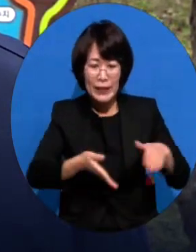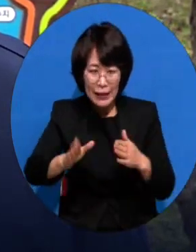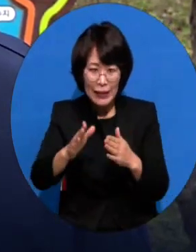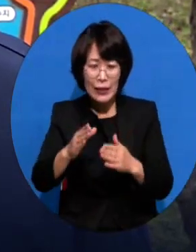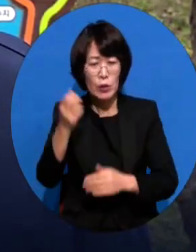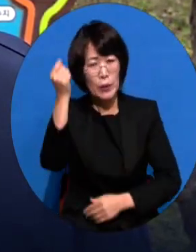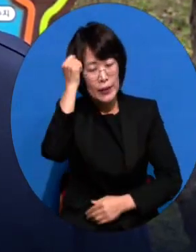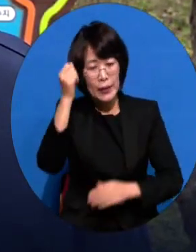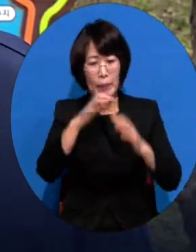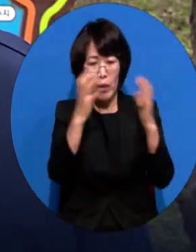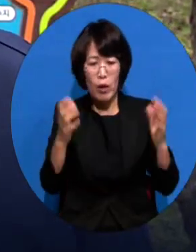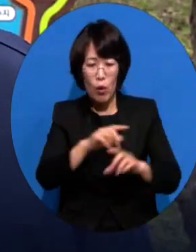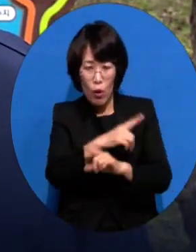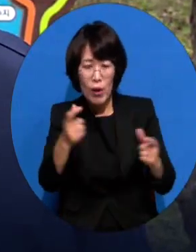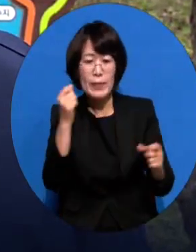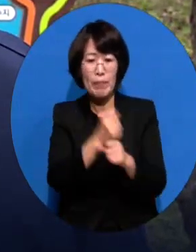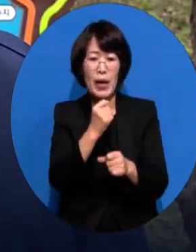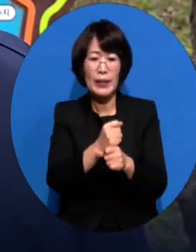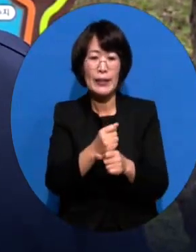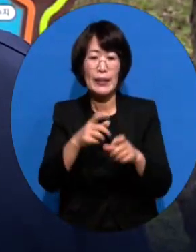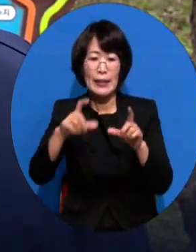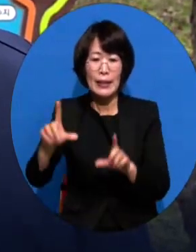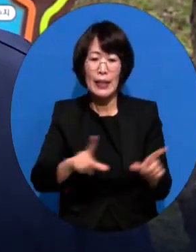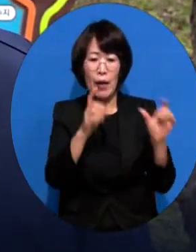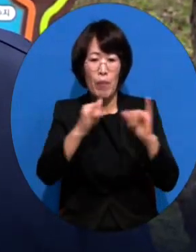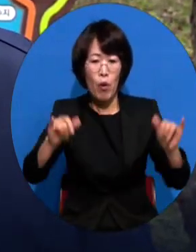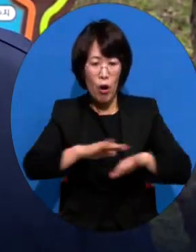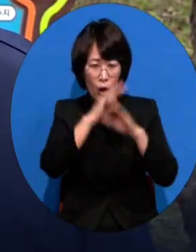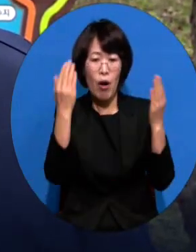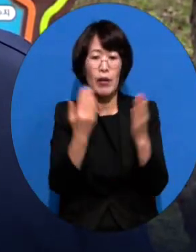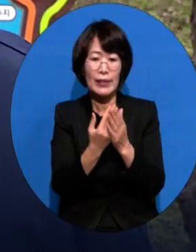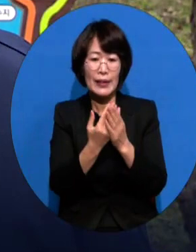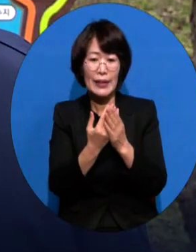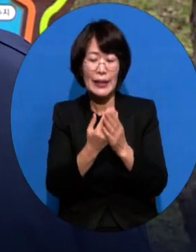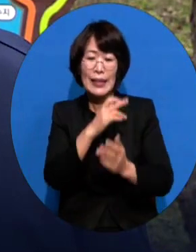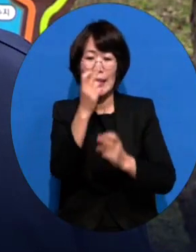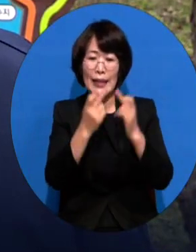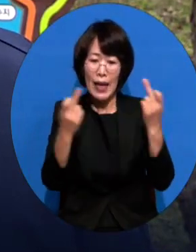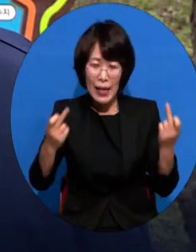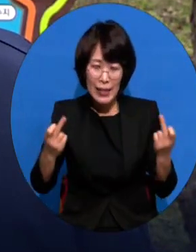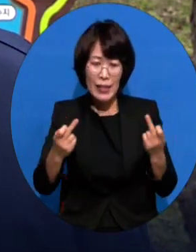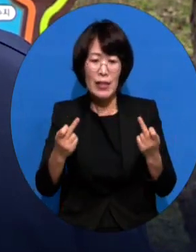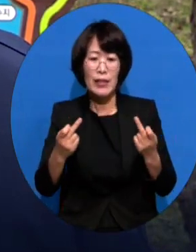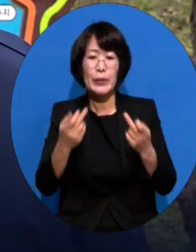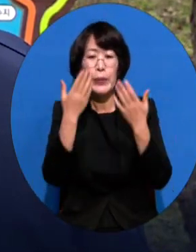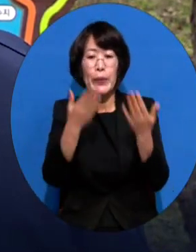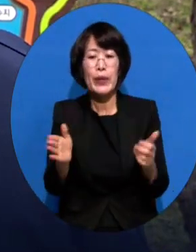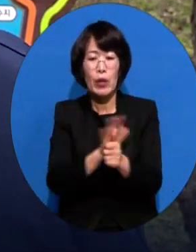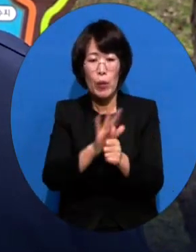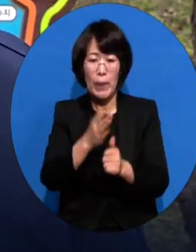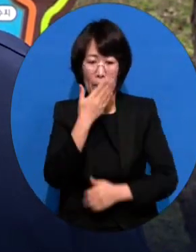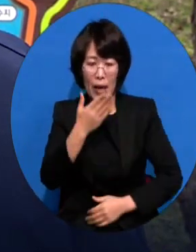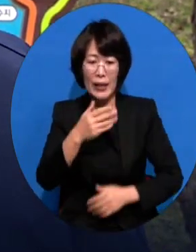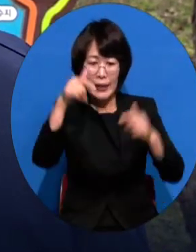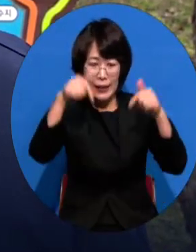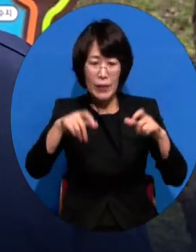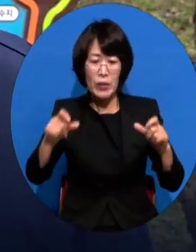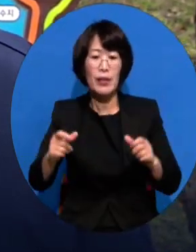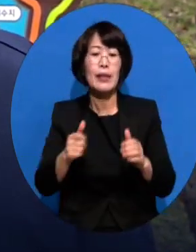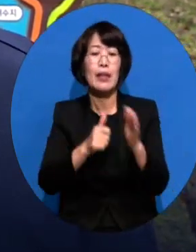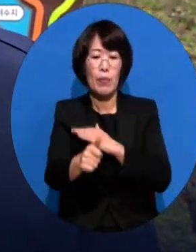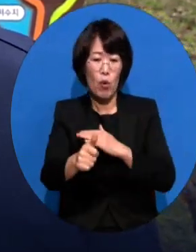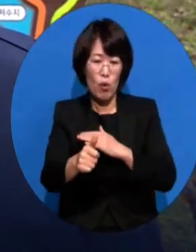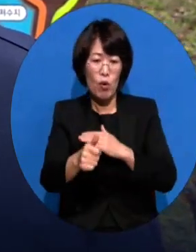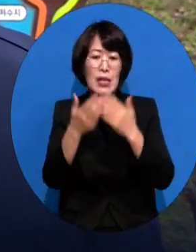휴양림 등을 추가 조성하여 군민 모두가 다양한 산림 휴양 서비스를 누릴 수 있는 서남권 대표